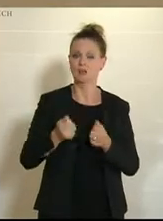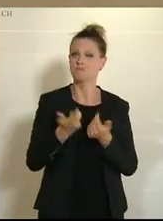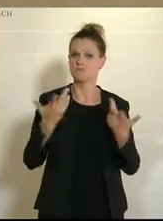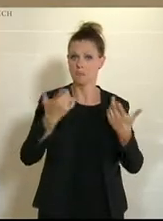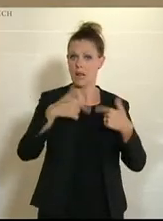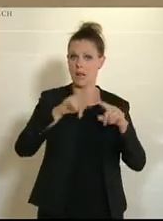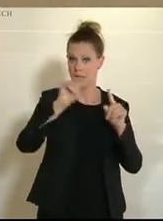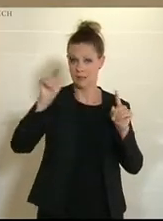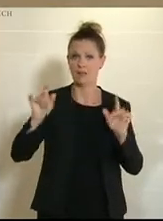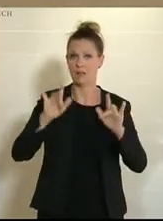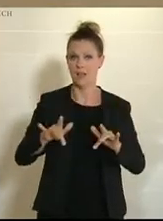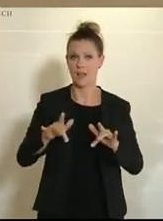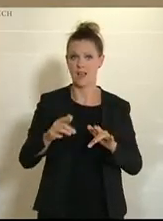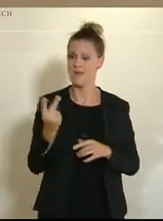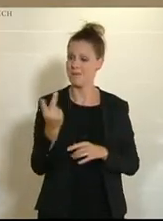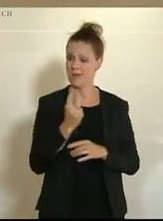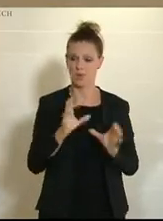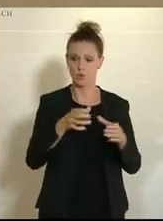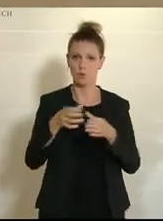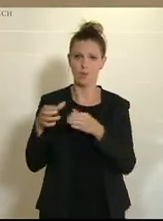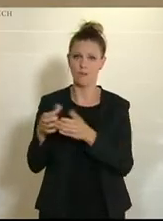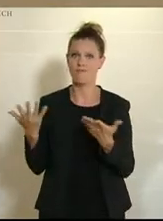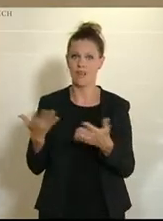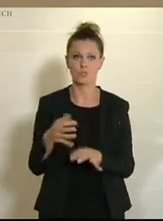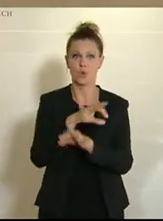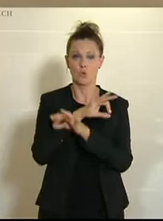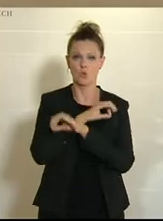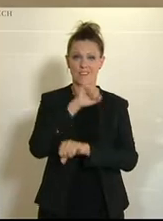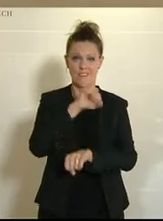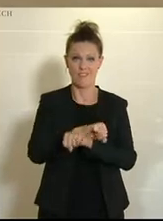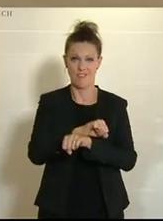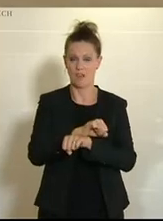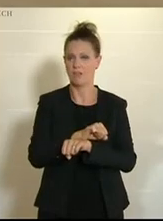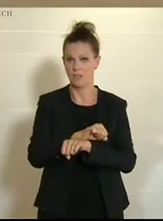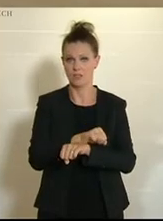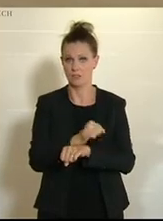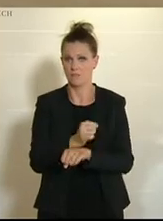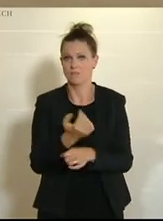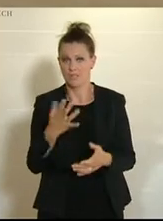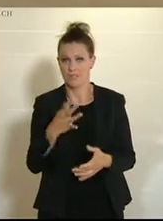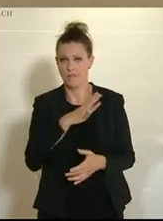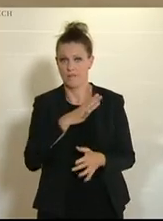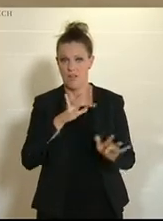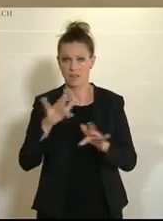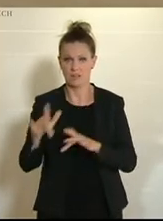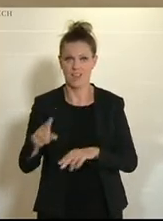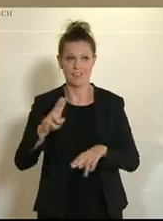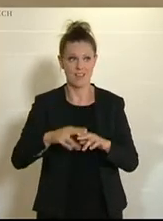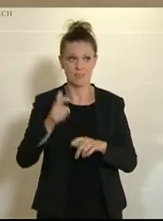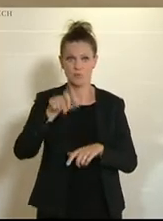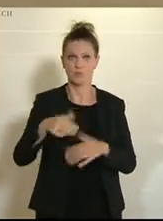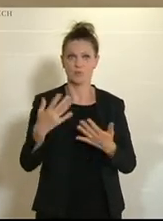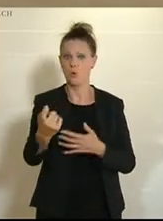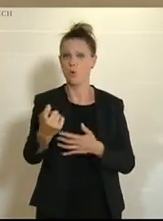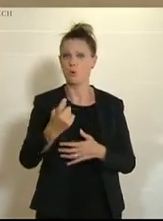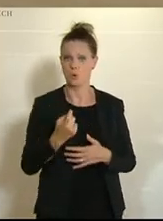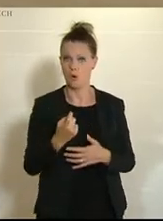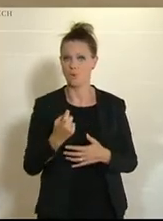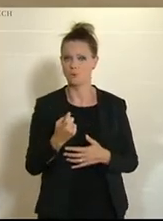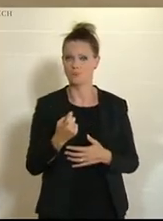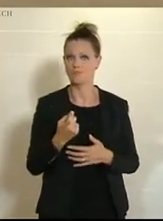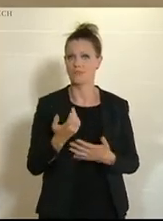in denen diese beiden Gruppen mit Tod, mit Gefängnis bedroht sind. Und wenn so jemand zu uns kommt, dann hat er auch bei uns